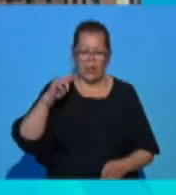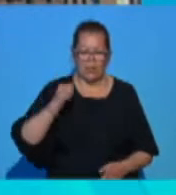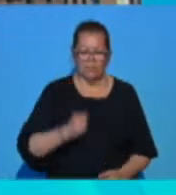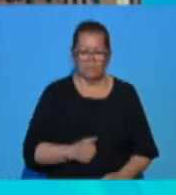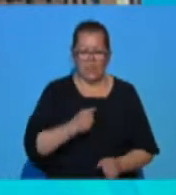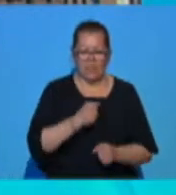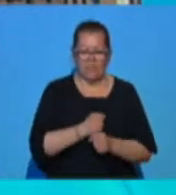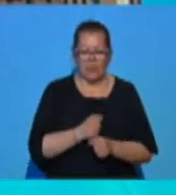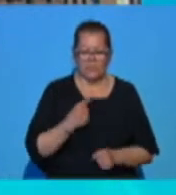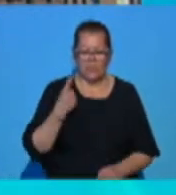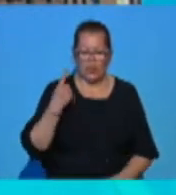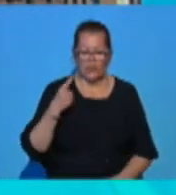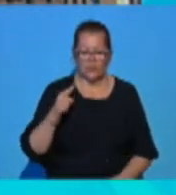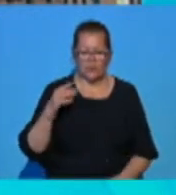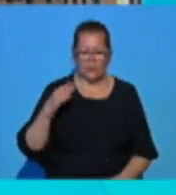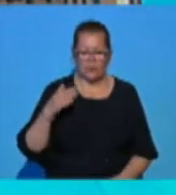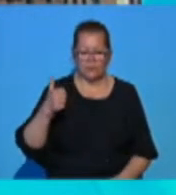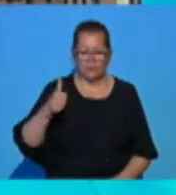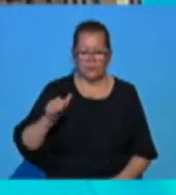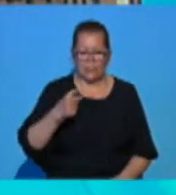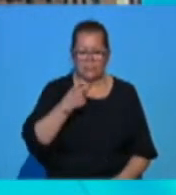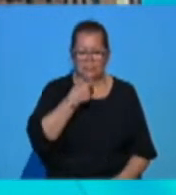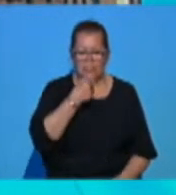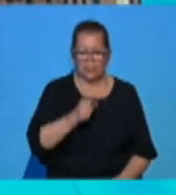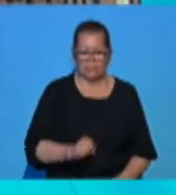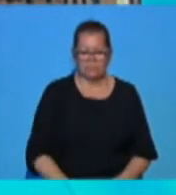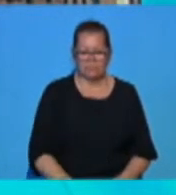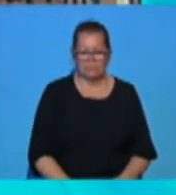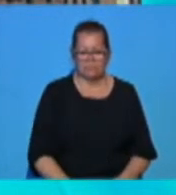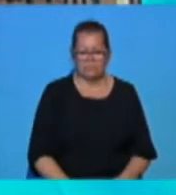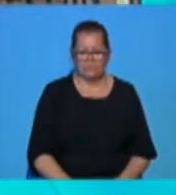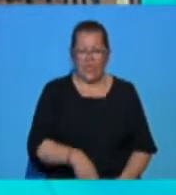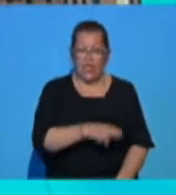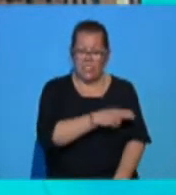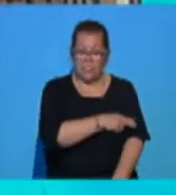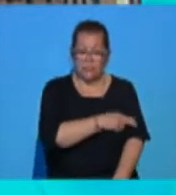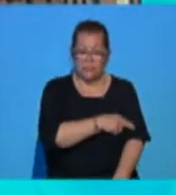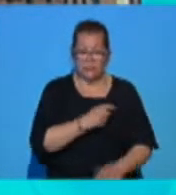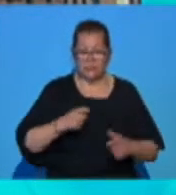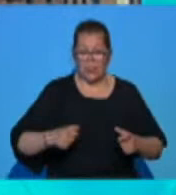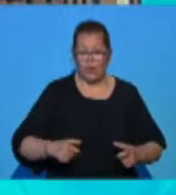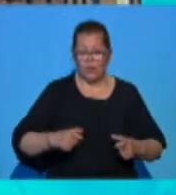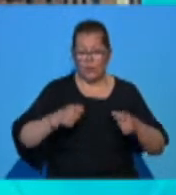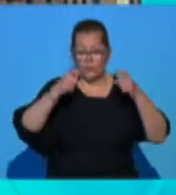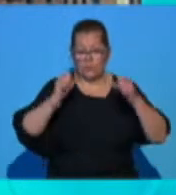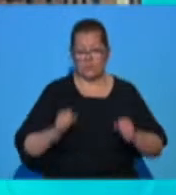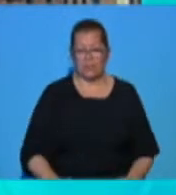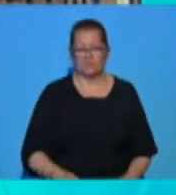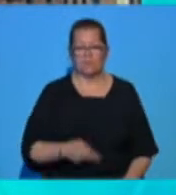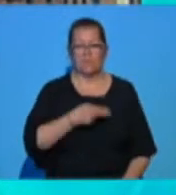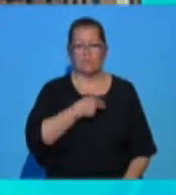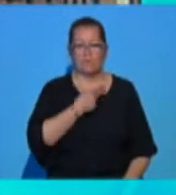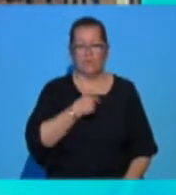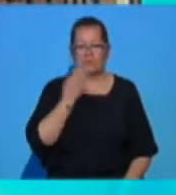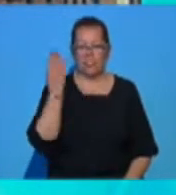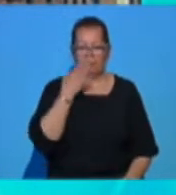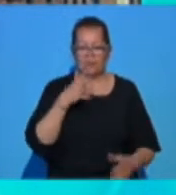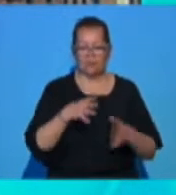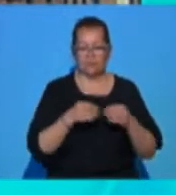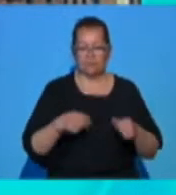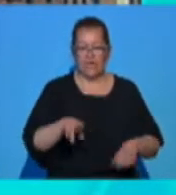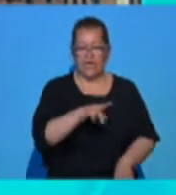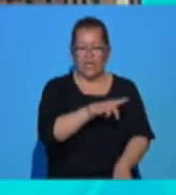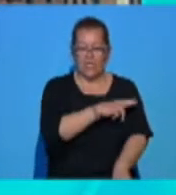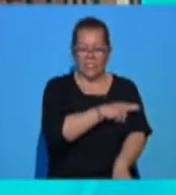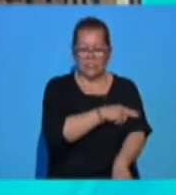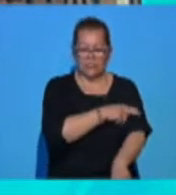I, care a marcat împlinirea a 196 de ani de la înființare. Colegiul este una dintre unitățile de învățământ de